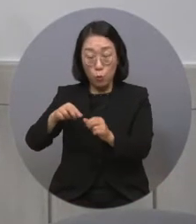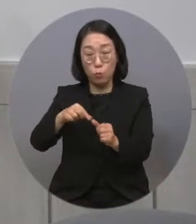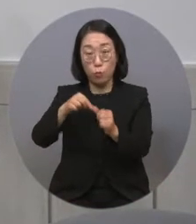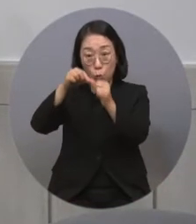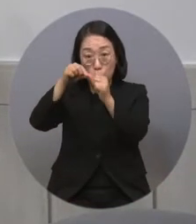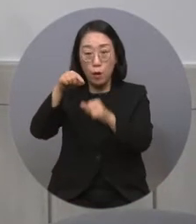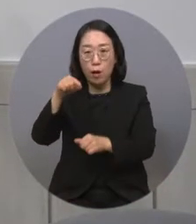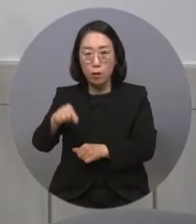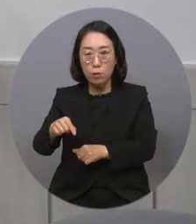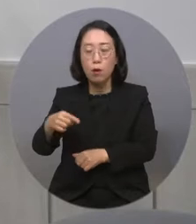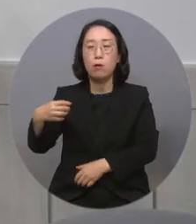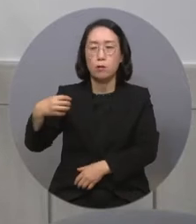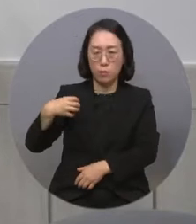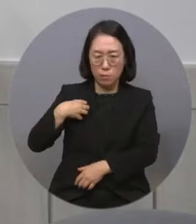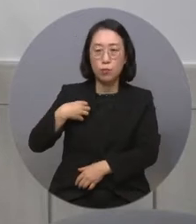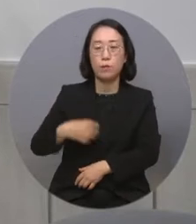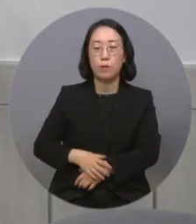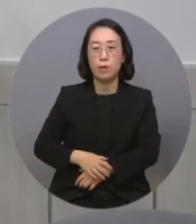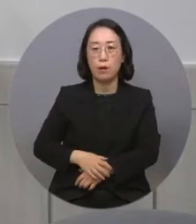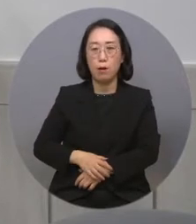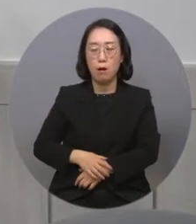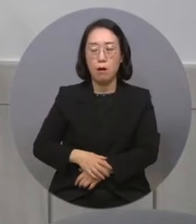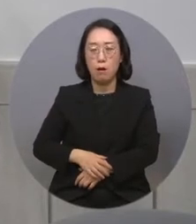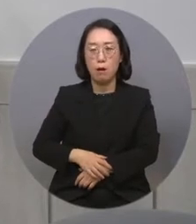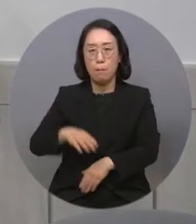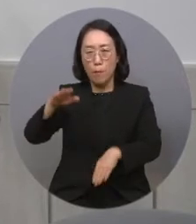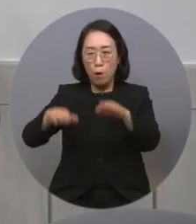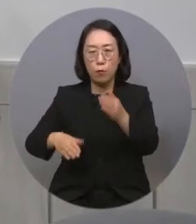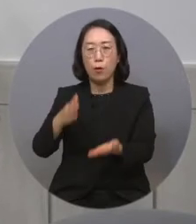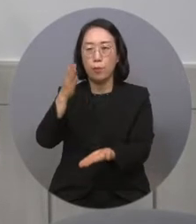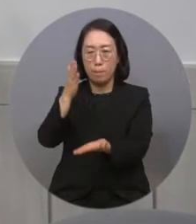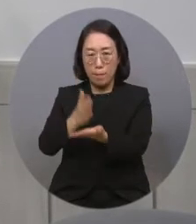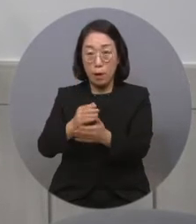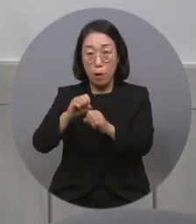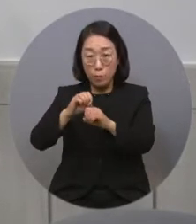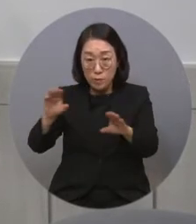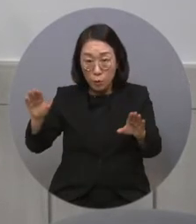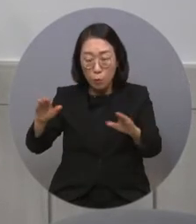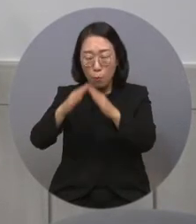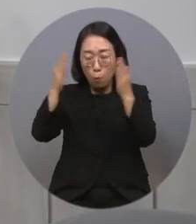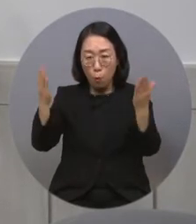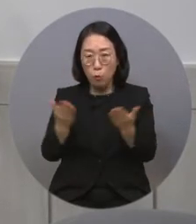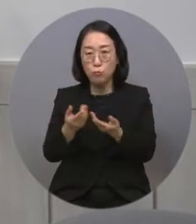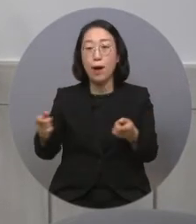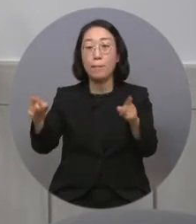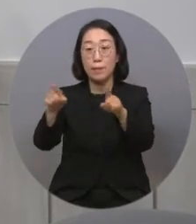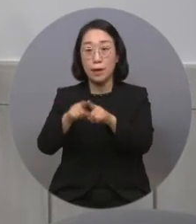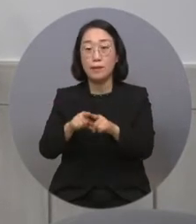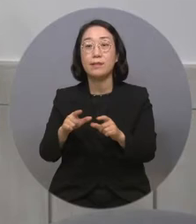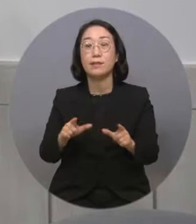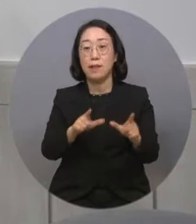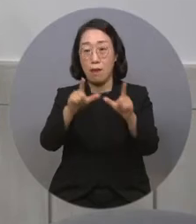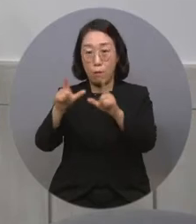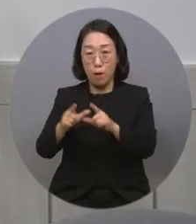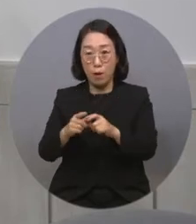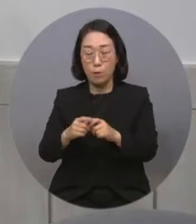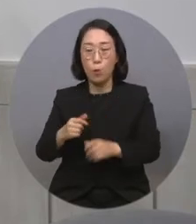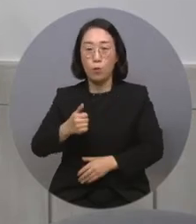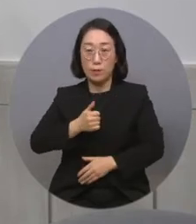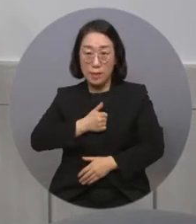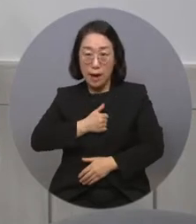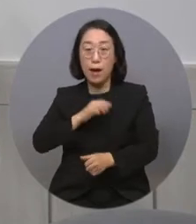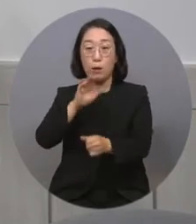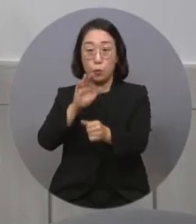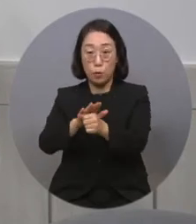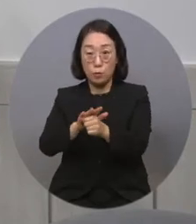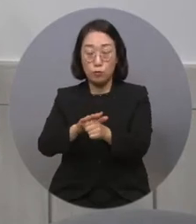의무사항입니다. 편견을 걷어내고 모두가 함께하는 세상, 이를 통한 장애인의 자립과 자아 실현을 위한